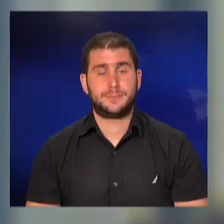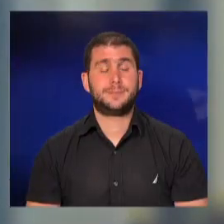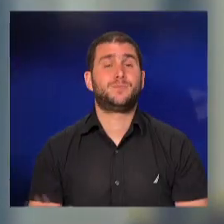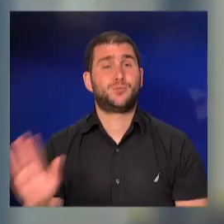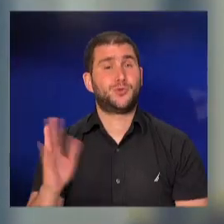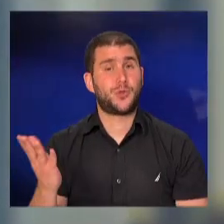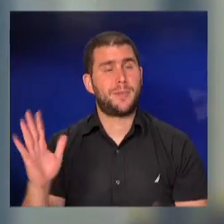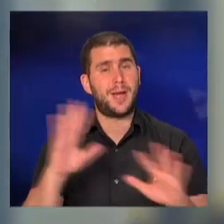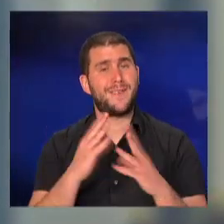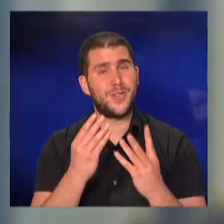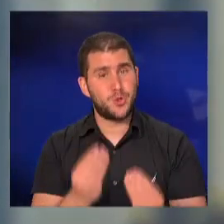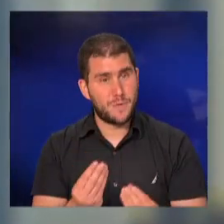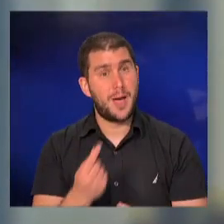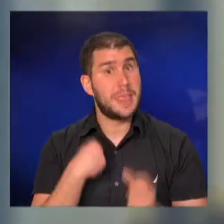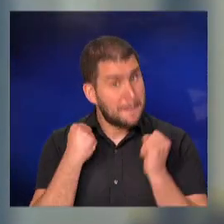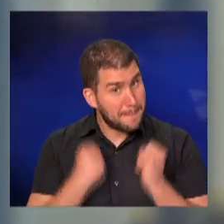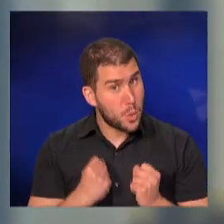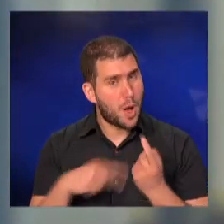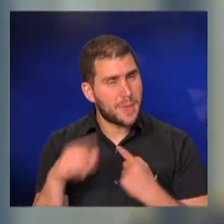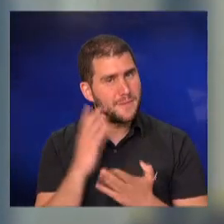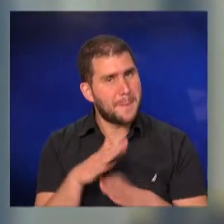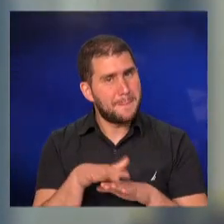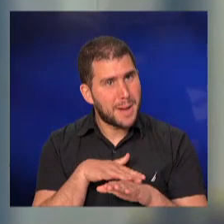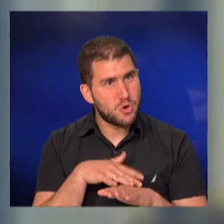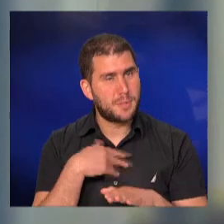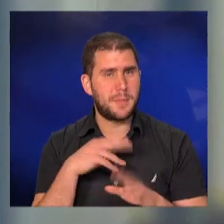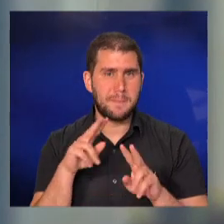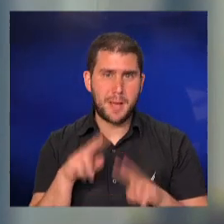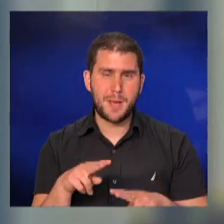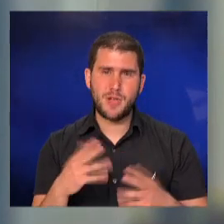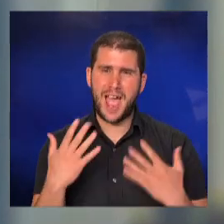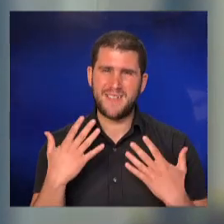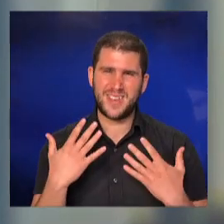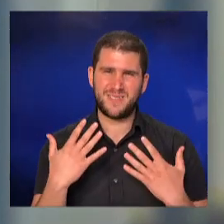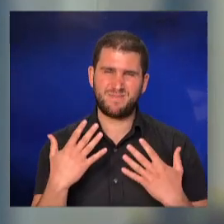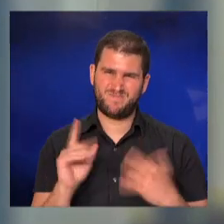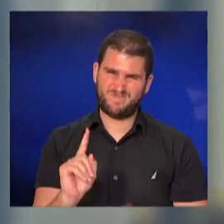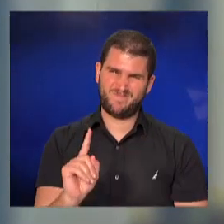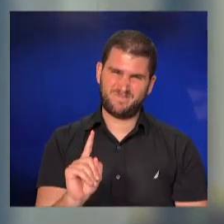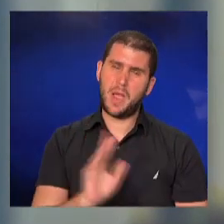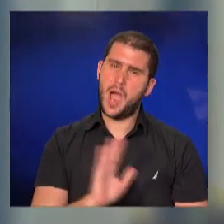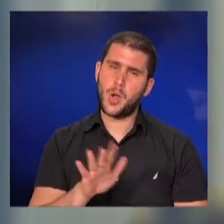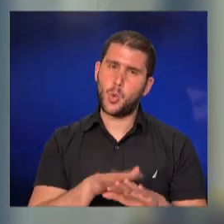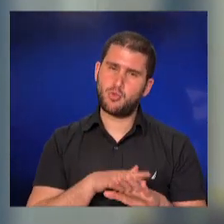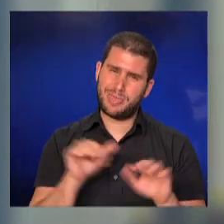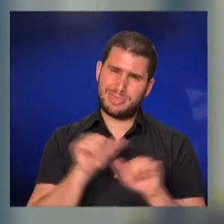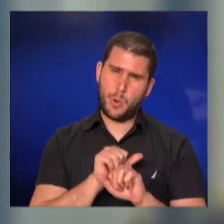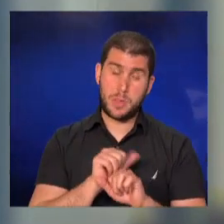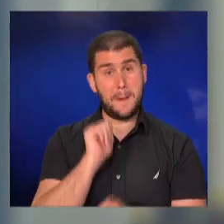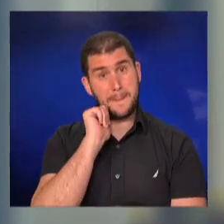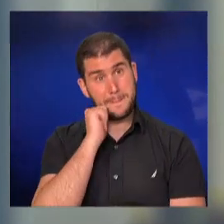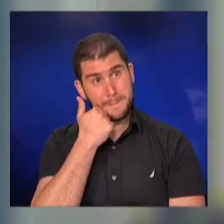שלום לכם וערב טוב, אני בטוחה שאתם כבר מרגישים שאנחנו לגמרי באביב, אבל זו תחושה מוטעת, כי מחר